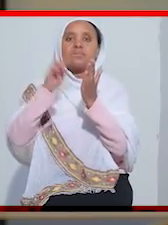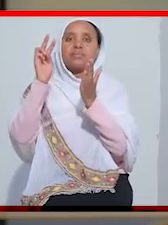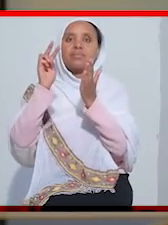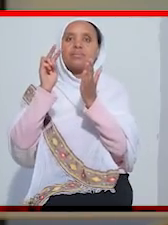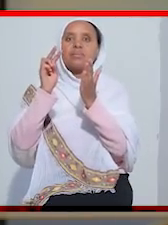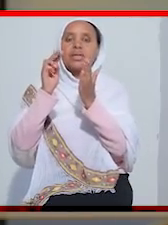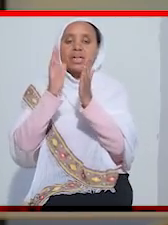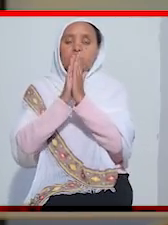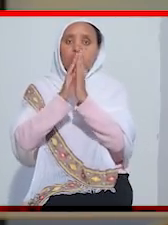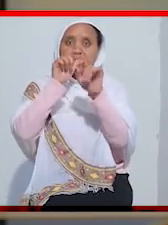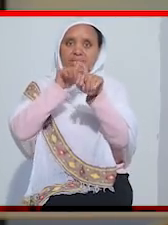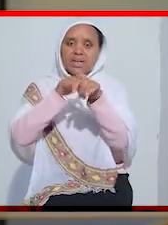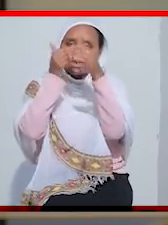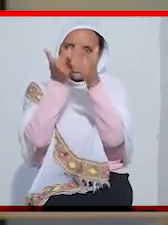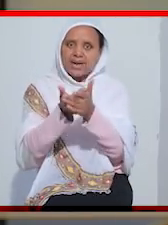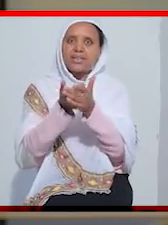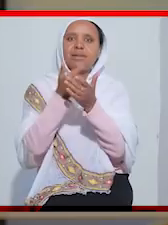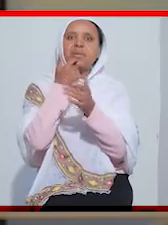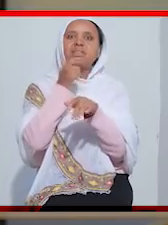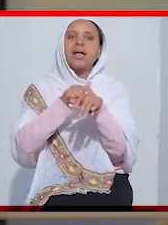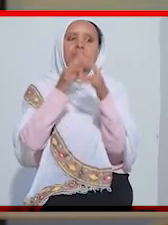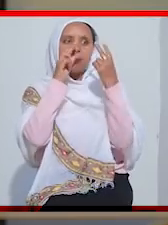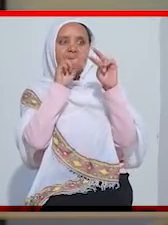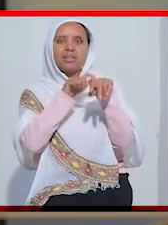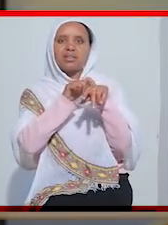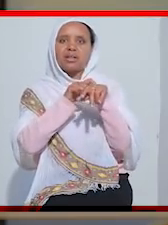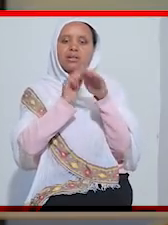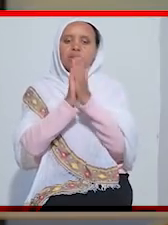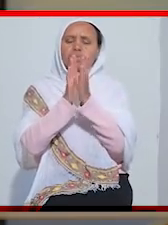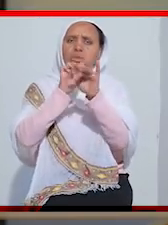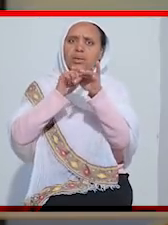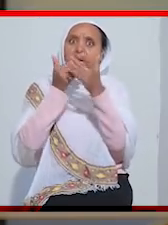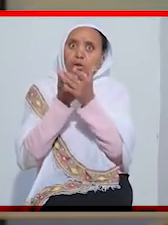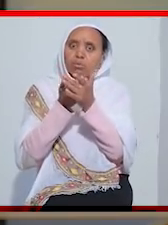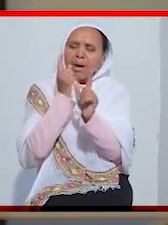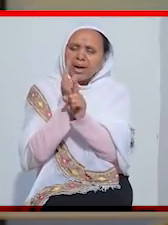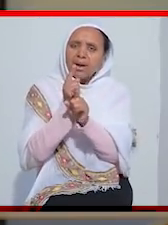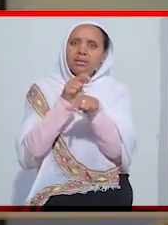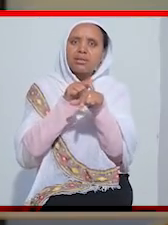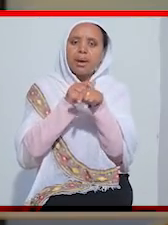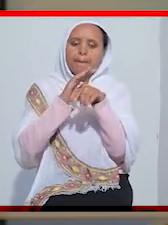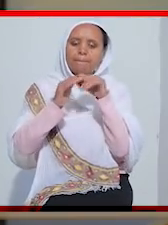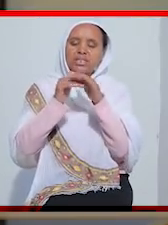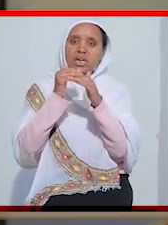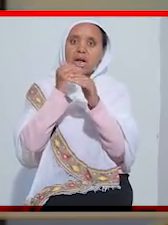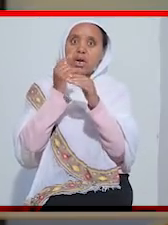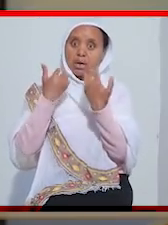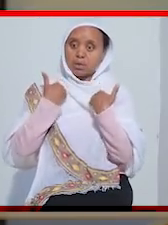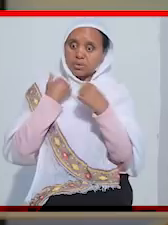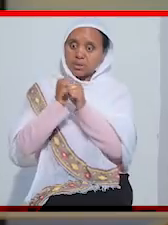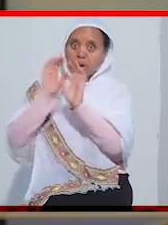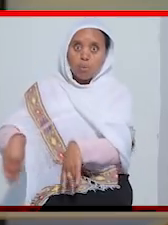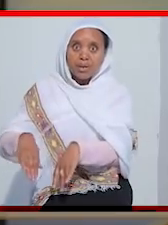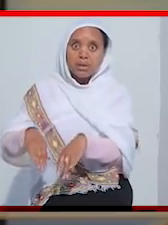ህድግ ግብረ እደዊ እድየከ፣ የጸሎት ጊዜ ደረሰ የሚል ሰዓት ባየ ጊዜ የጸሎት ሰዓት መድረሱን ባረጋገጥ ጊዜ በእጄ ያሰውን